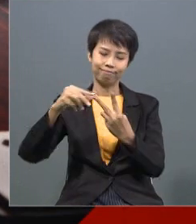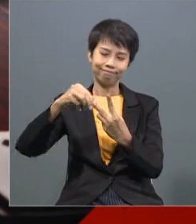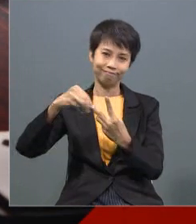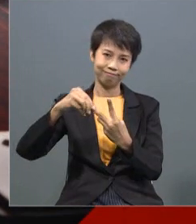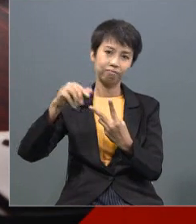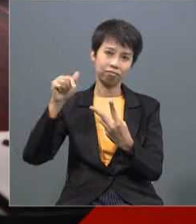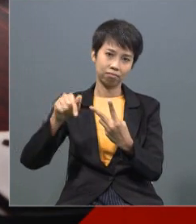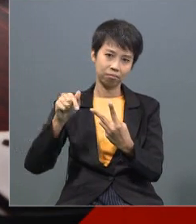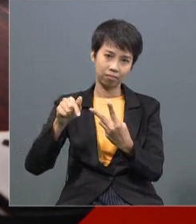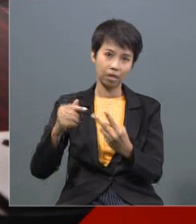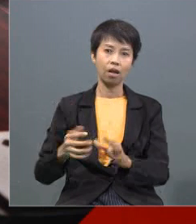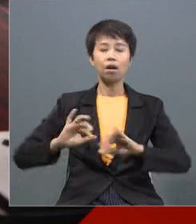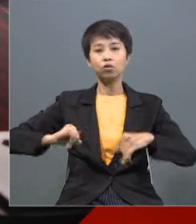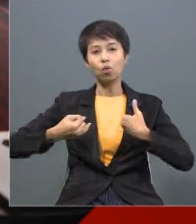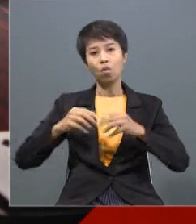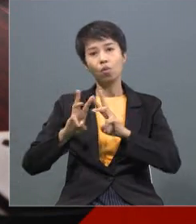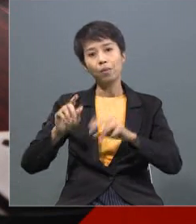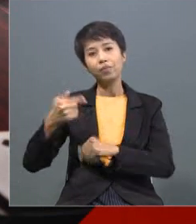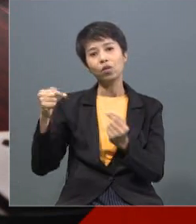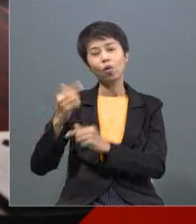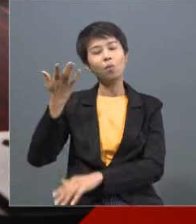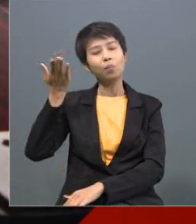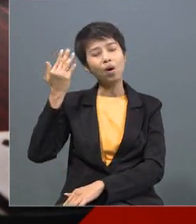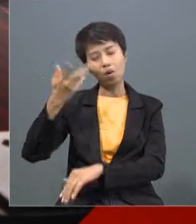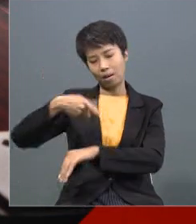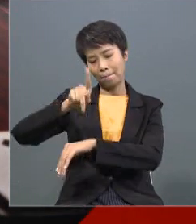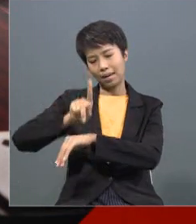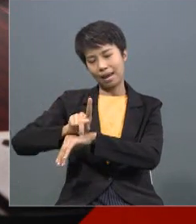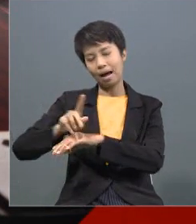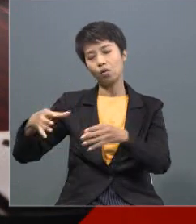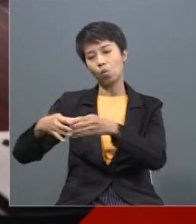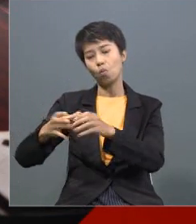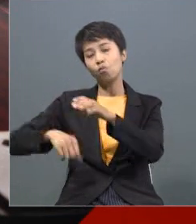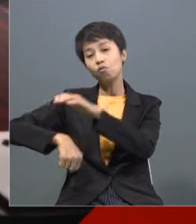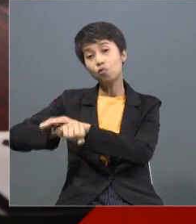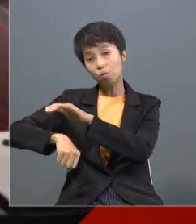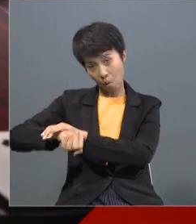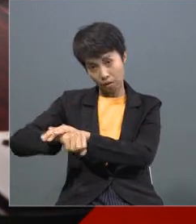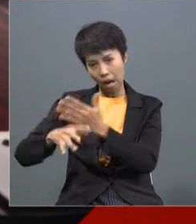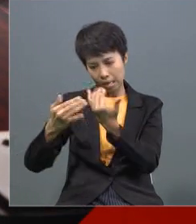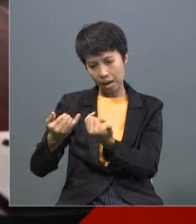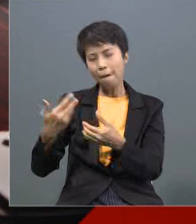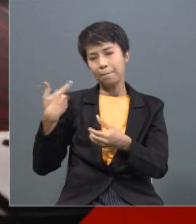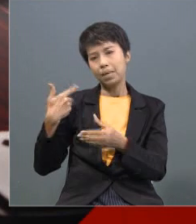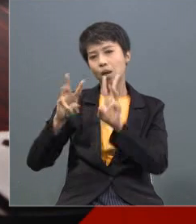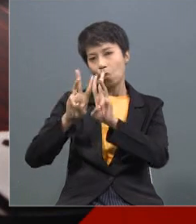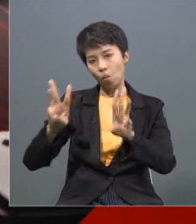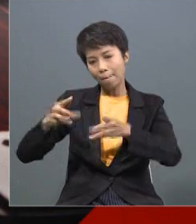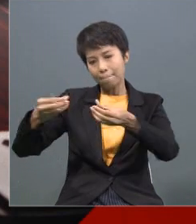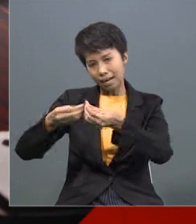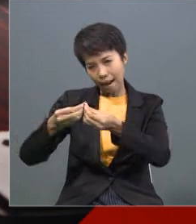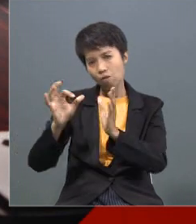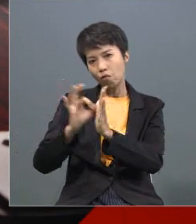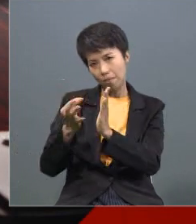บอสสตาอดีตประธานสโมสรฟุตบอลลำพูนวอริเออร์กับพวกกรณีเว็บไซต์พนันและ Facebookที่มีเครือข่ายเกี่ยวข้อง